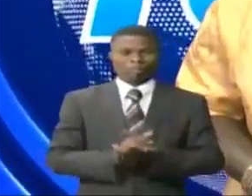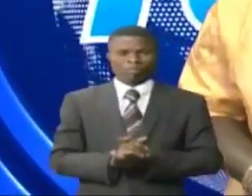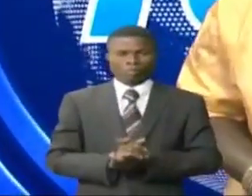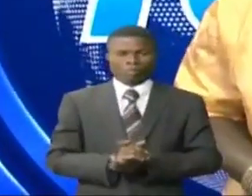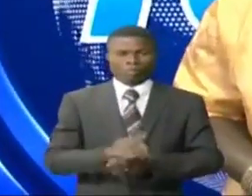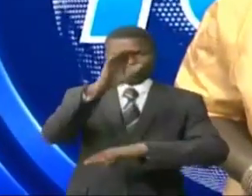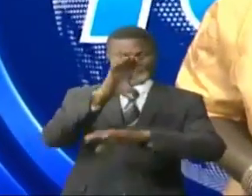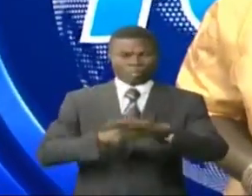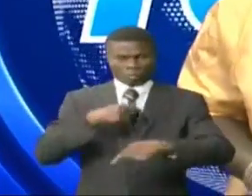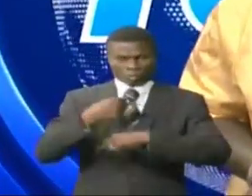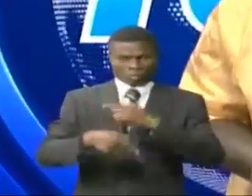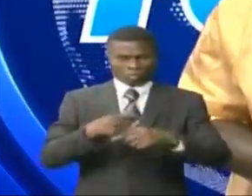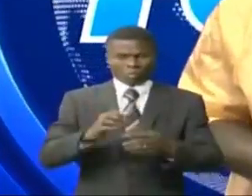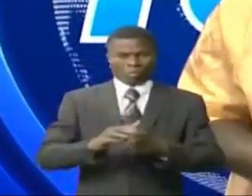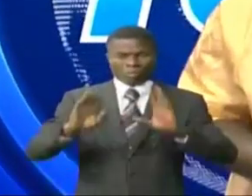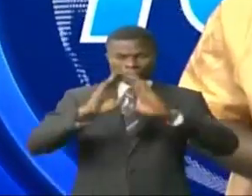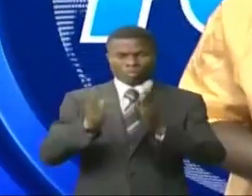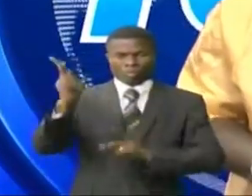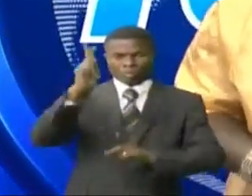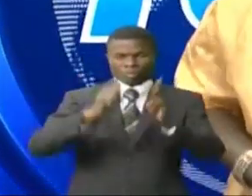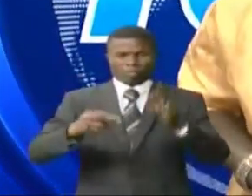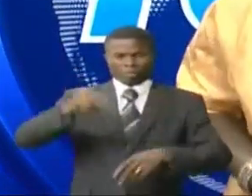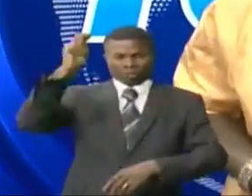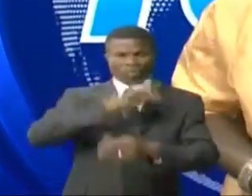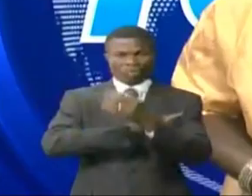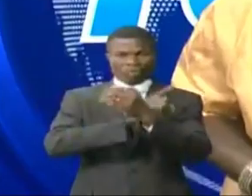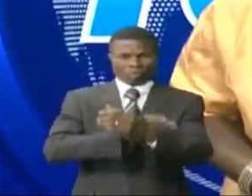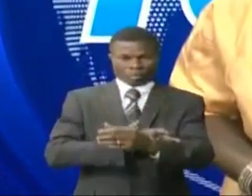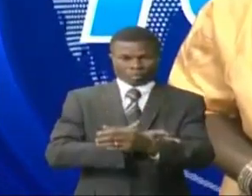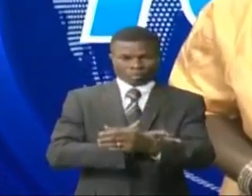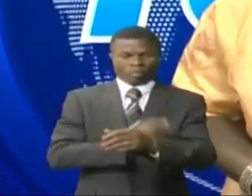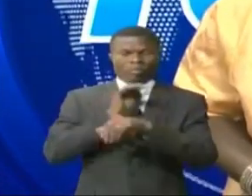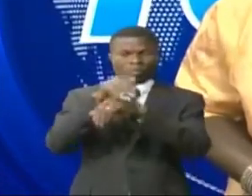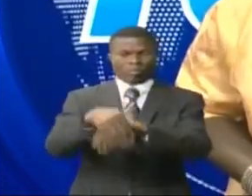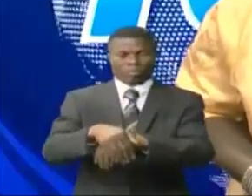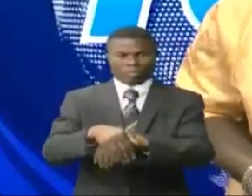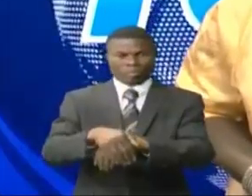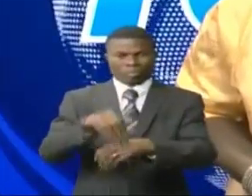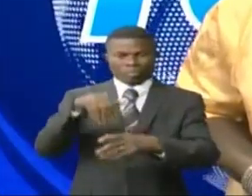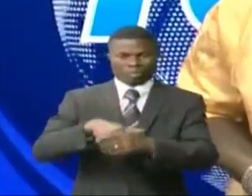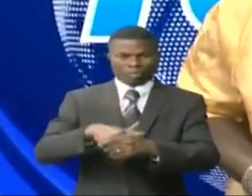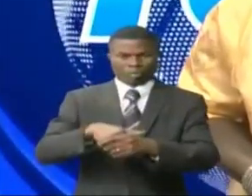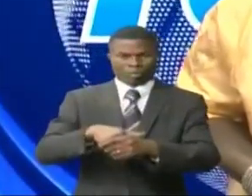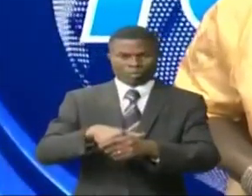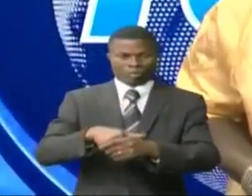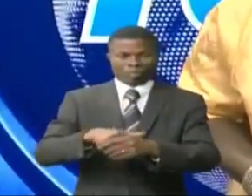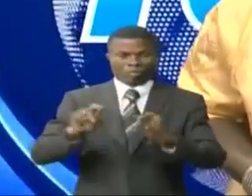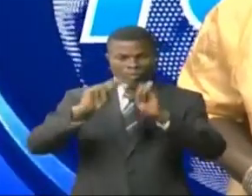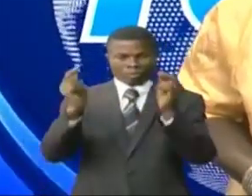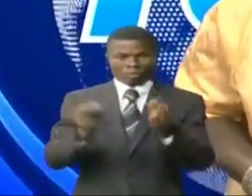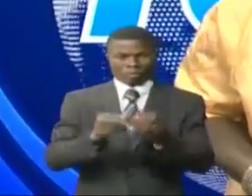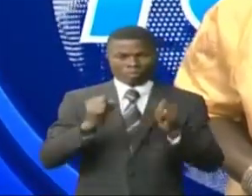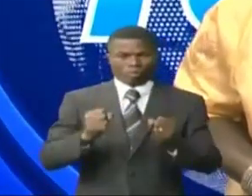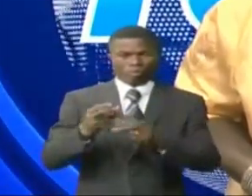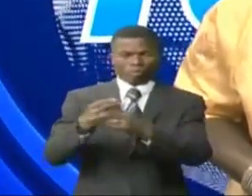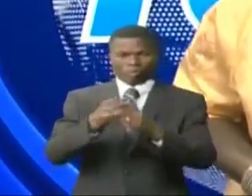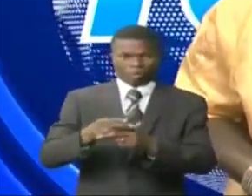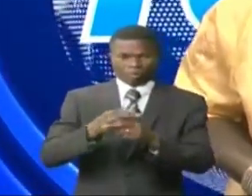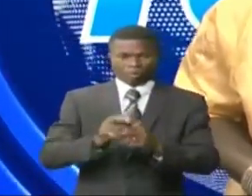Un appel a été lancé à toute la population du Nord Kivu à adhérer au sein de la Task Force